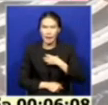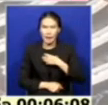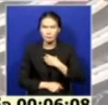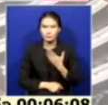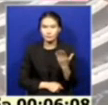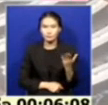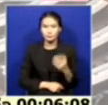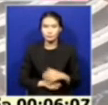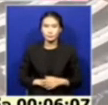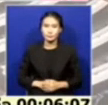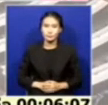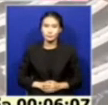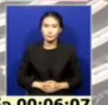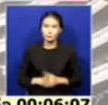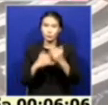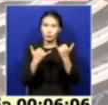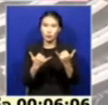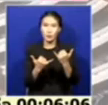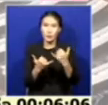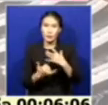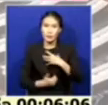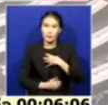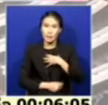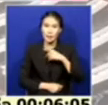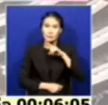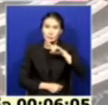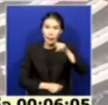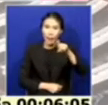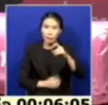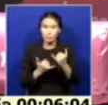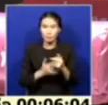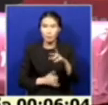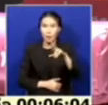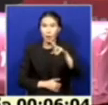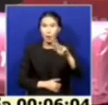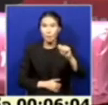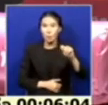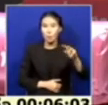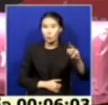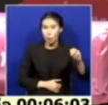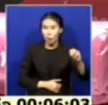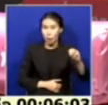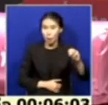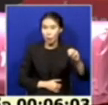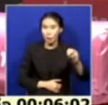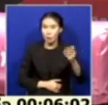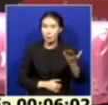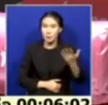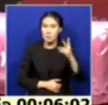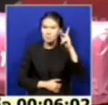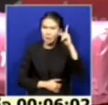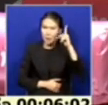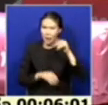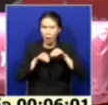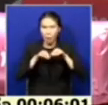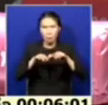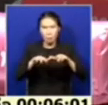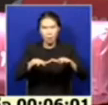อบที่ชัดเจนผมก็ได้แต่หวังและภาวนาเหมือนกับท่านรัฐมนตรีท่านประธานให้เขารอดกลับม